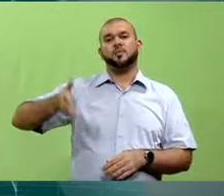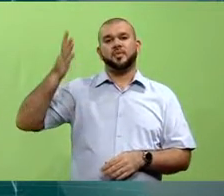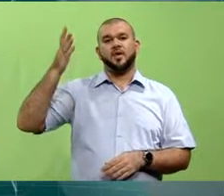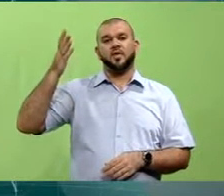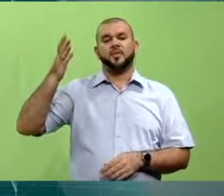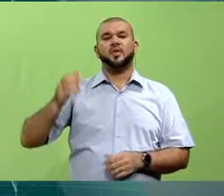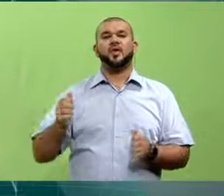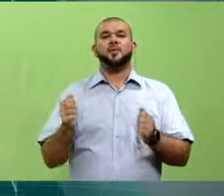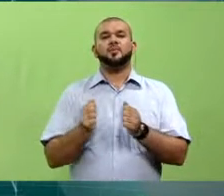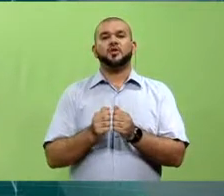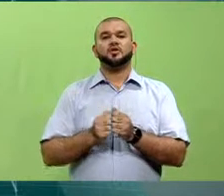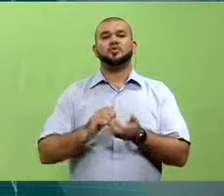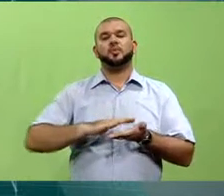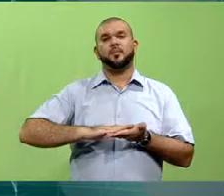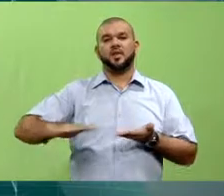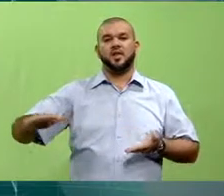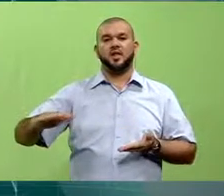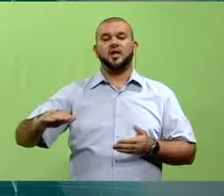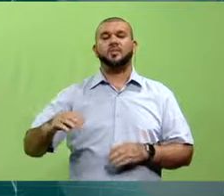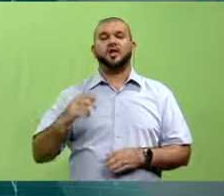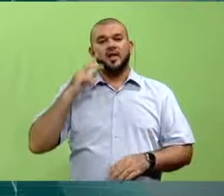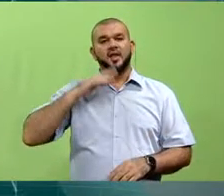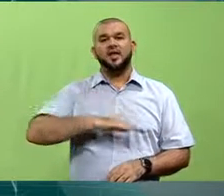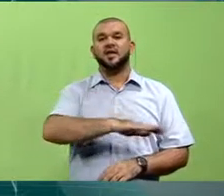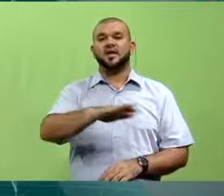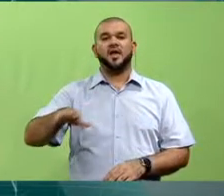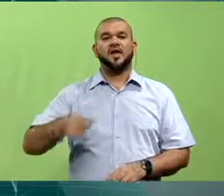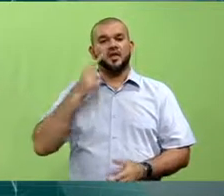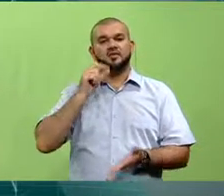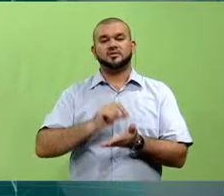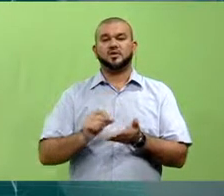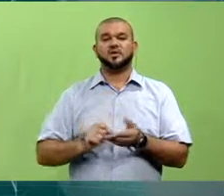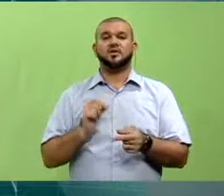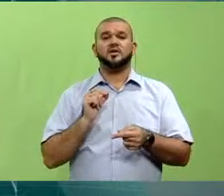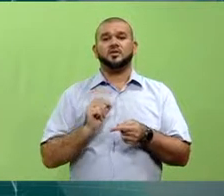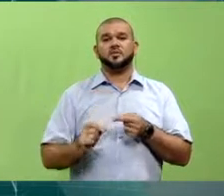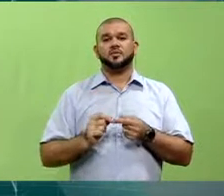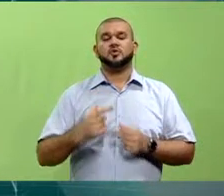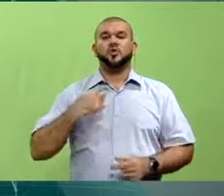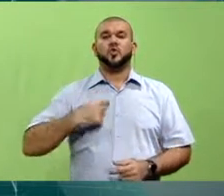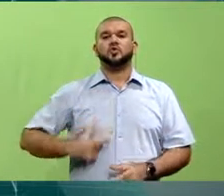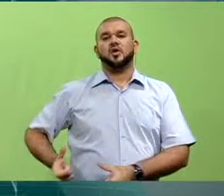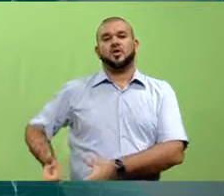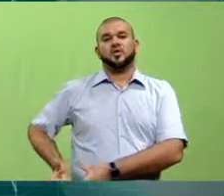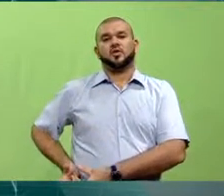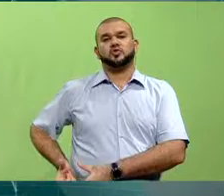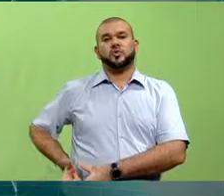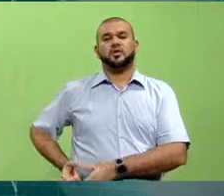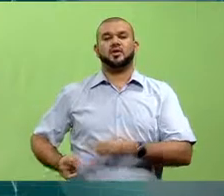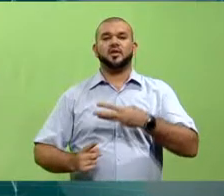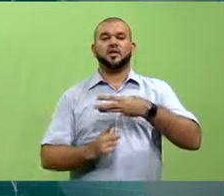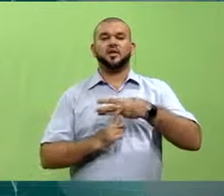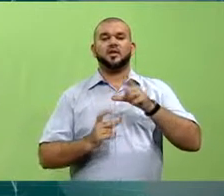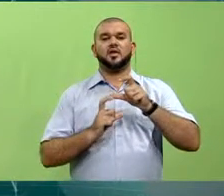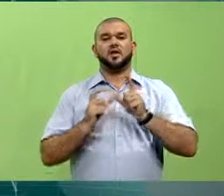Espen Bart Aydin'in ev sahipliğinde gerçekleşen görüşmeye Kıbrıslı Türk müzakereci Özdil Nami